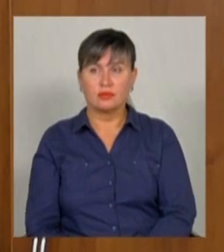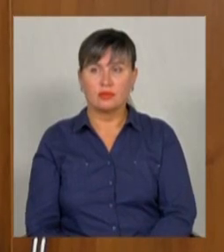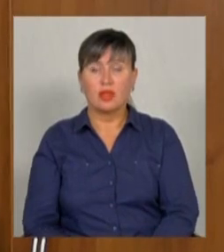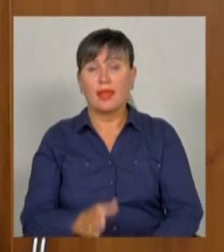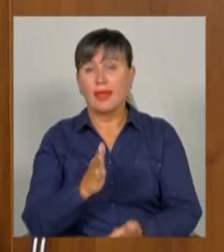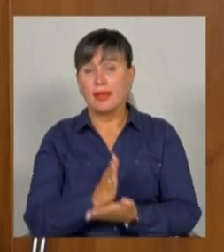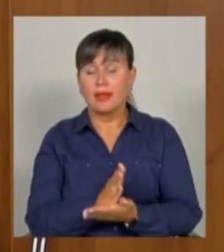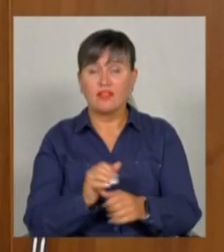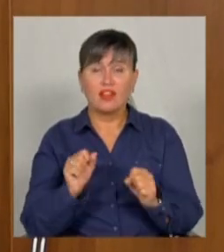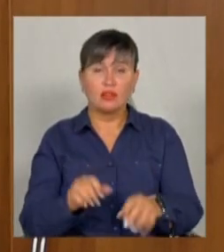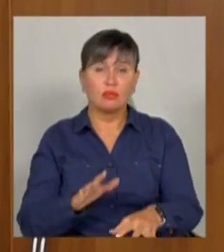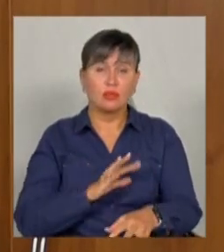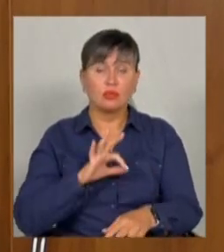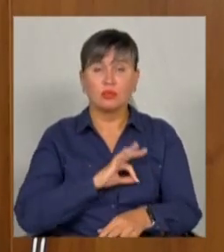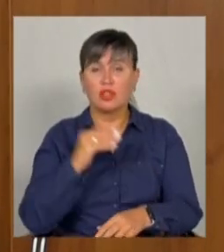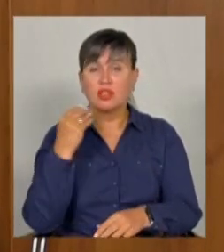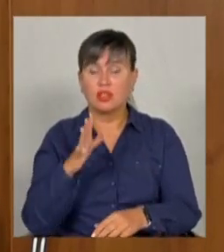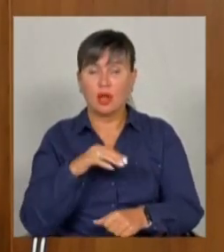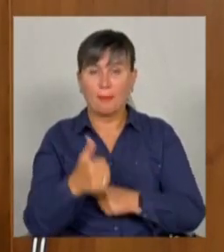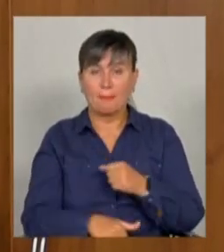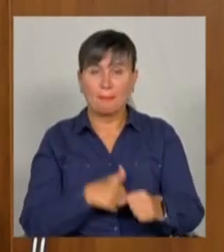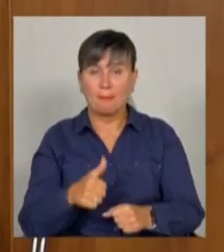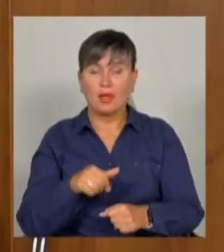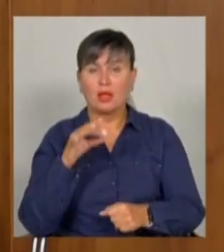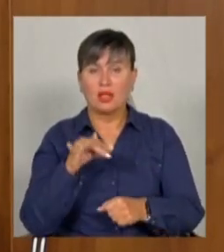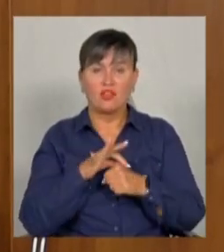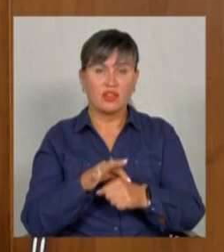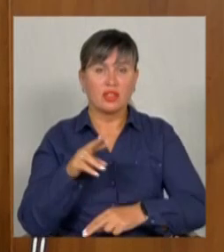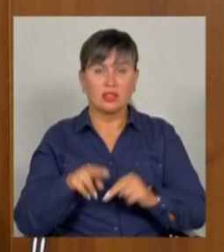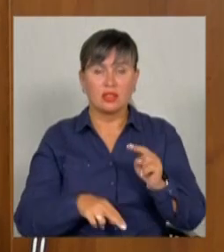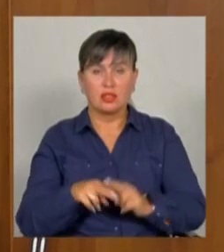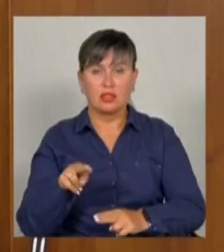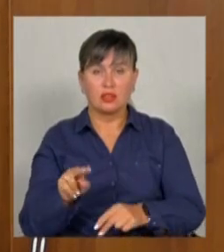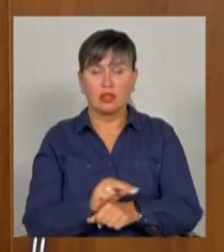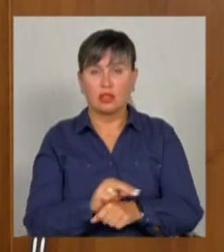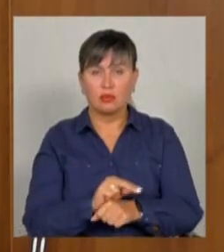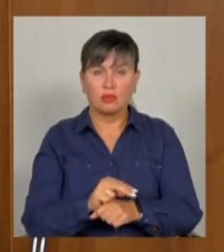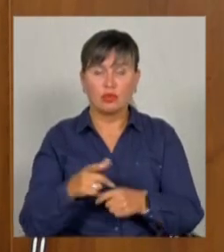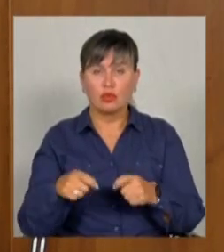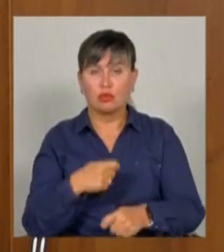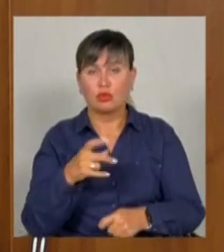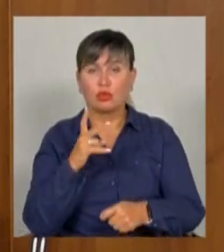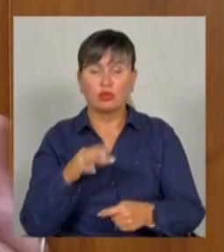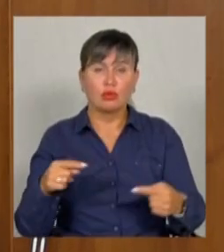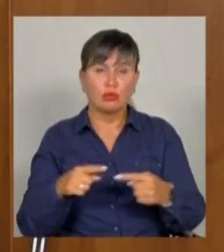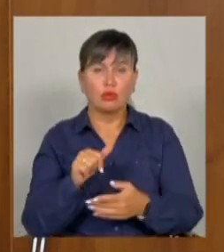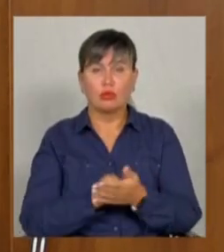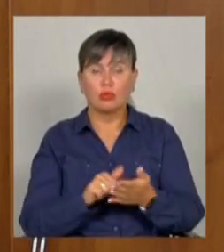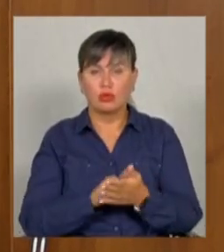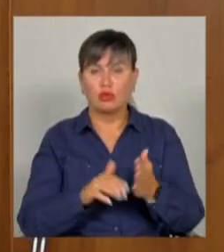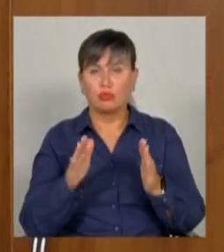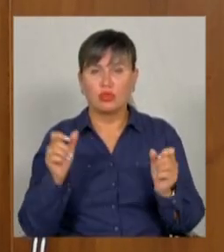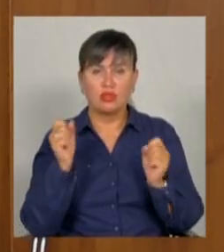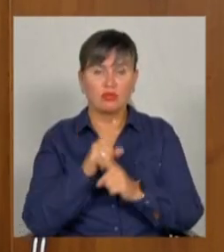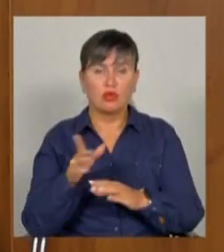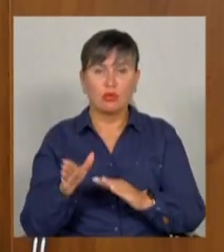Имеются вероятности на использование некачественных материалов и ведение строительно-монтажных работ с нарушениями. Однако точная причина будет известна